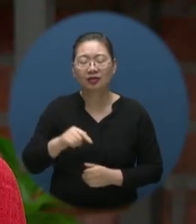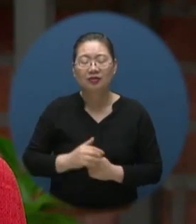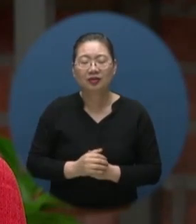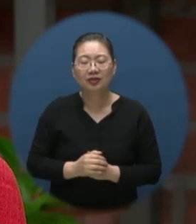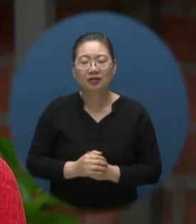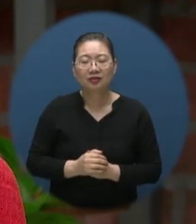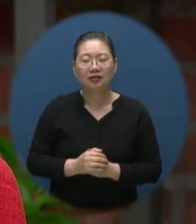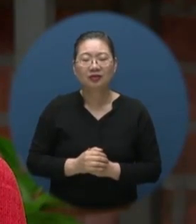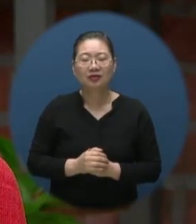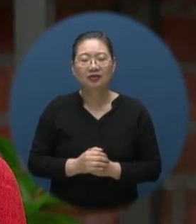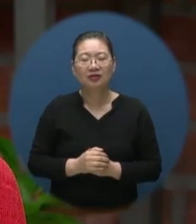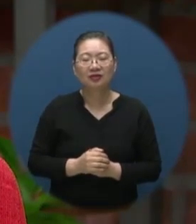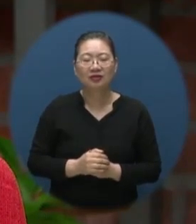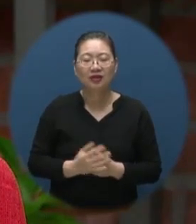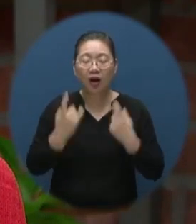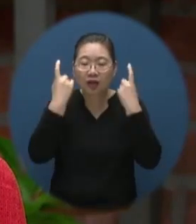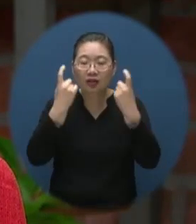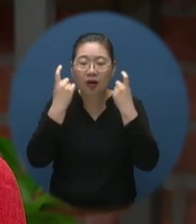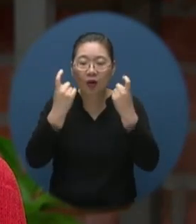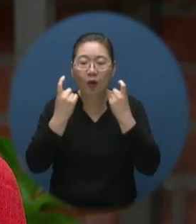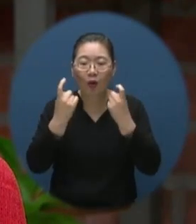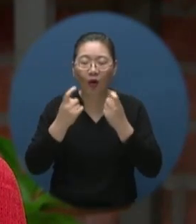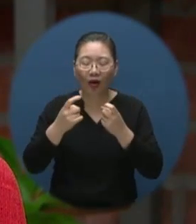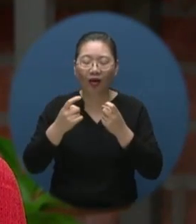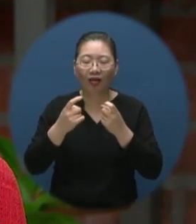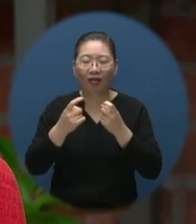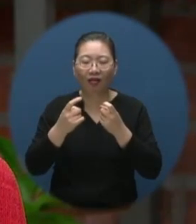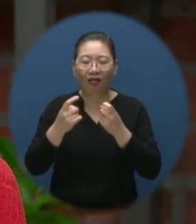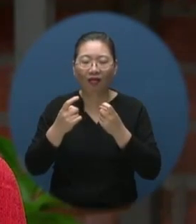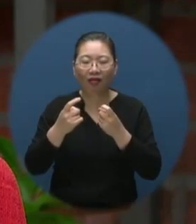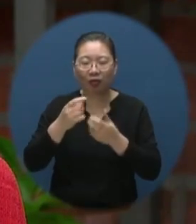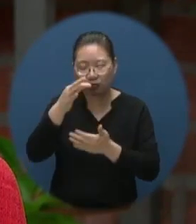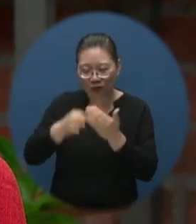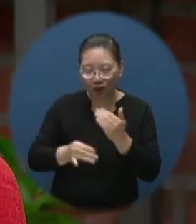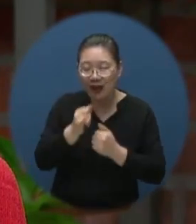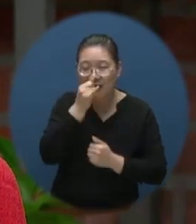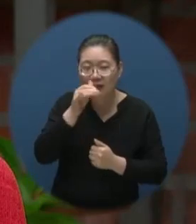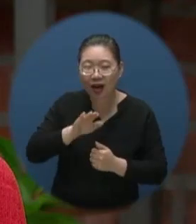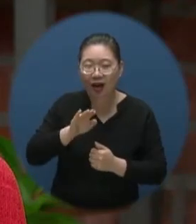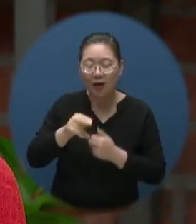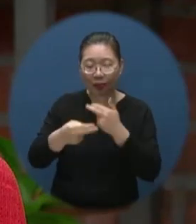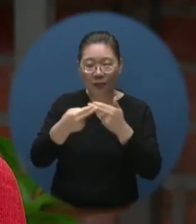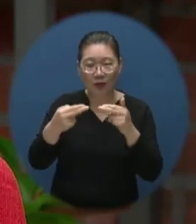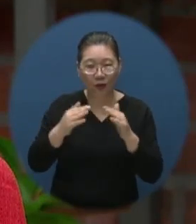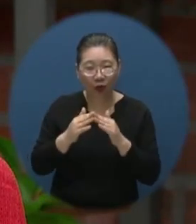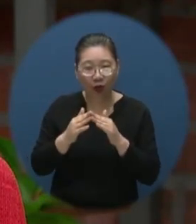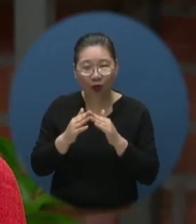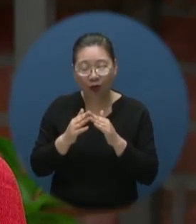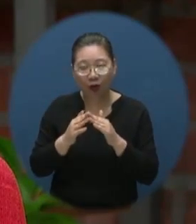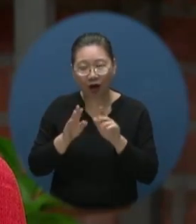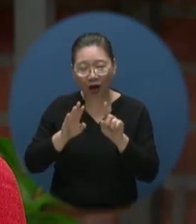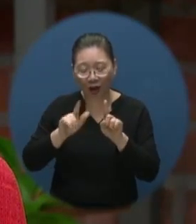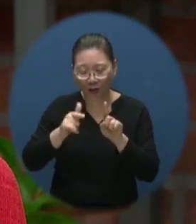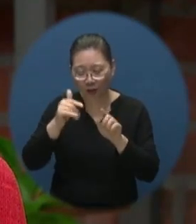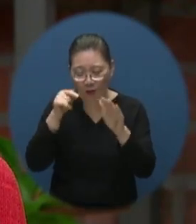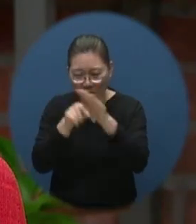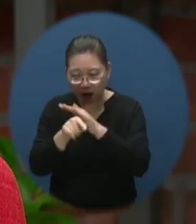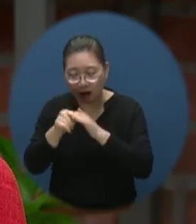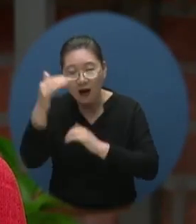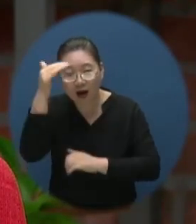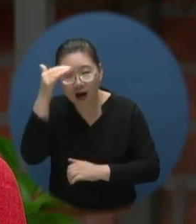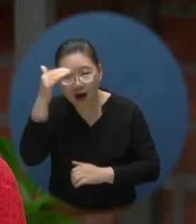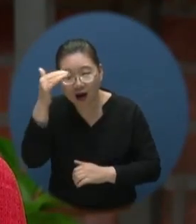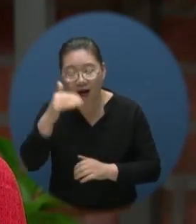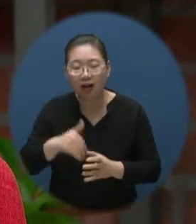이렇게 돌아보는 이 여행 코스가 있었는데 어느 병원을 한번 이제 보는 네, 네.